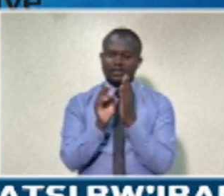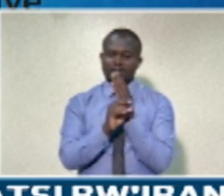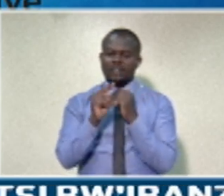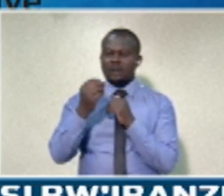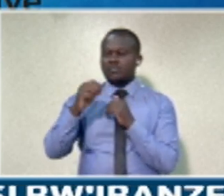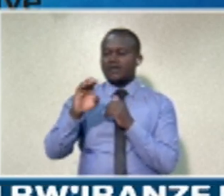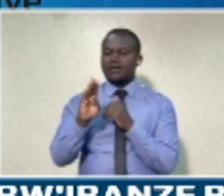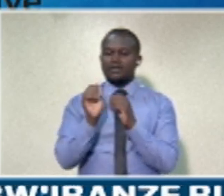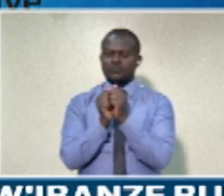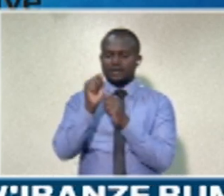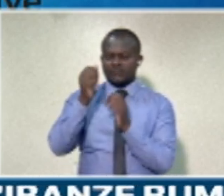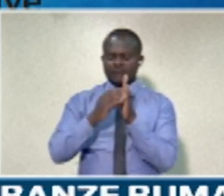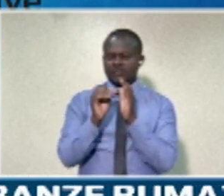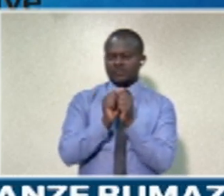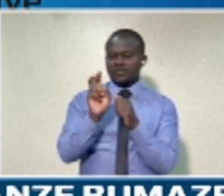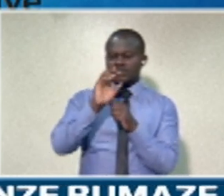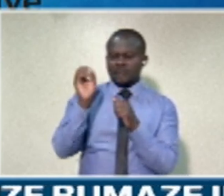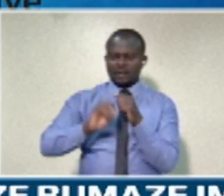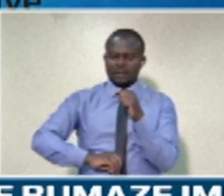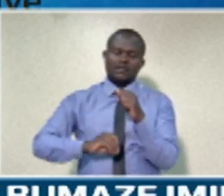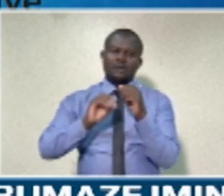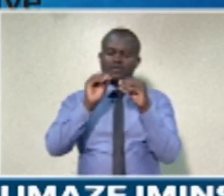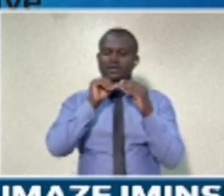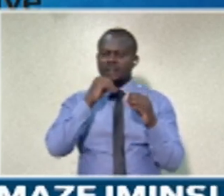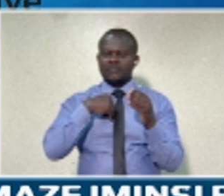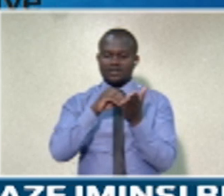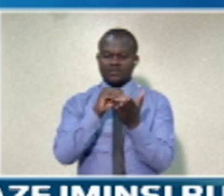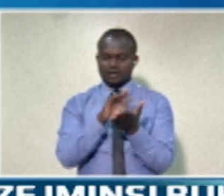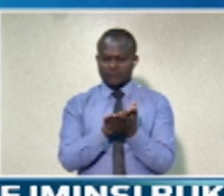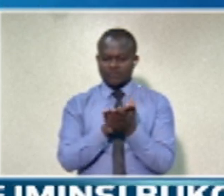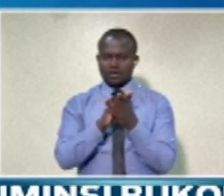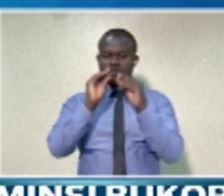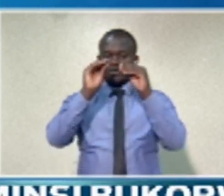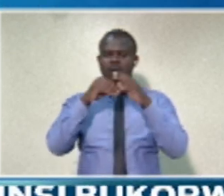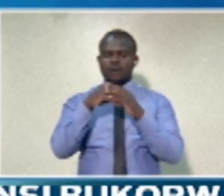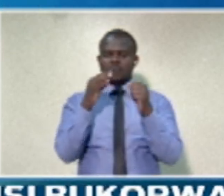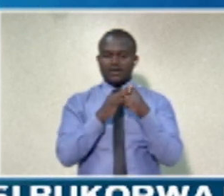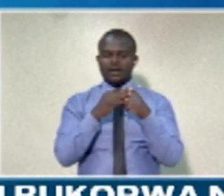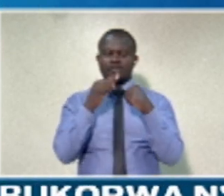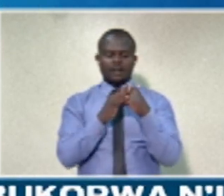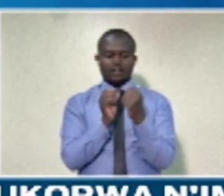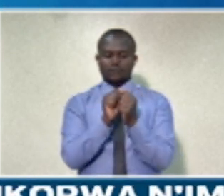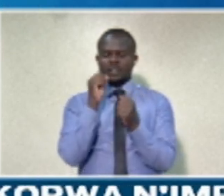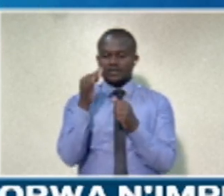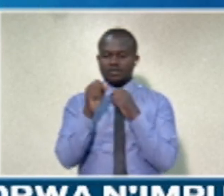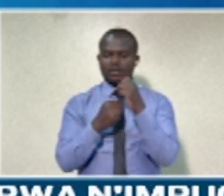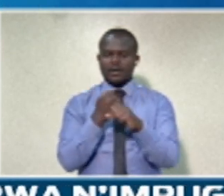Nyamagabe 15.12% by'abarimu badafite dosiye. Ku barimu 8,813 mu